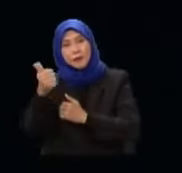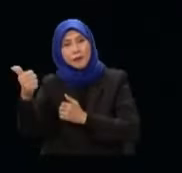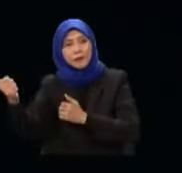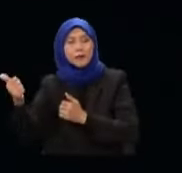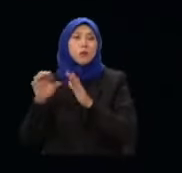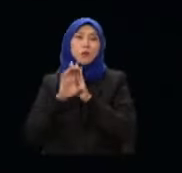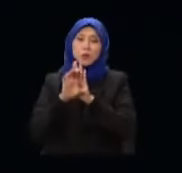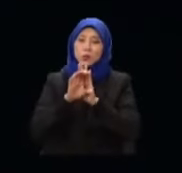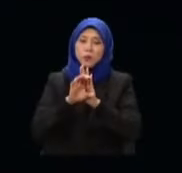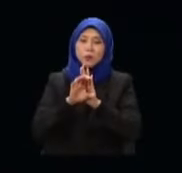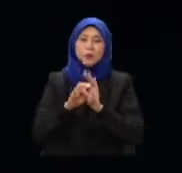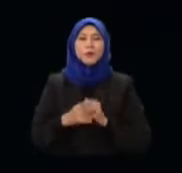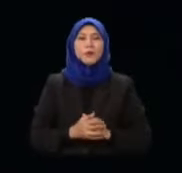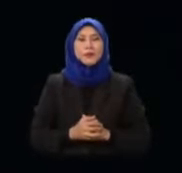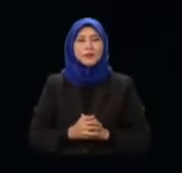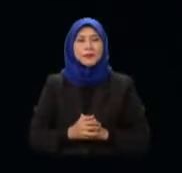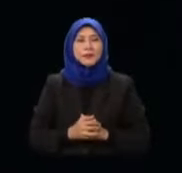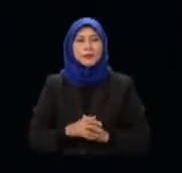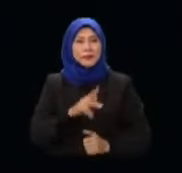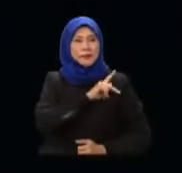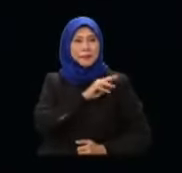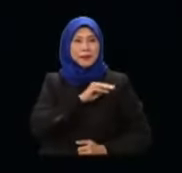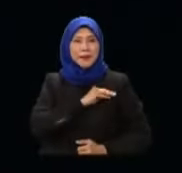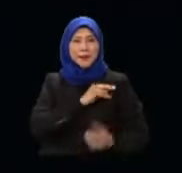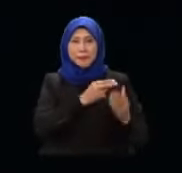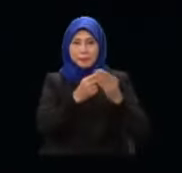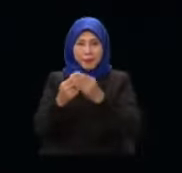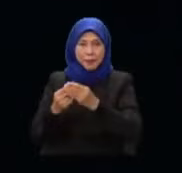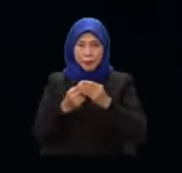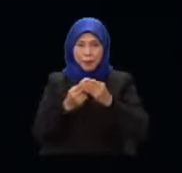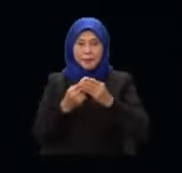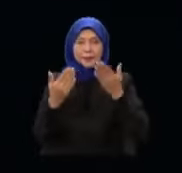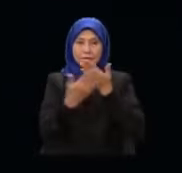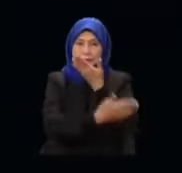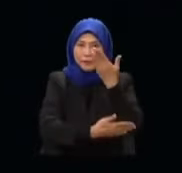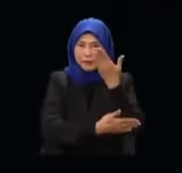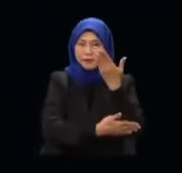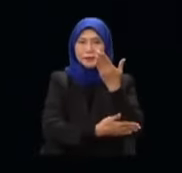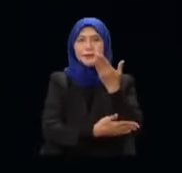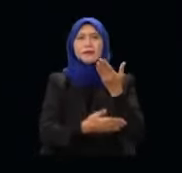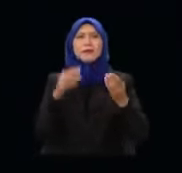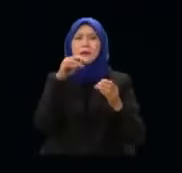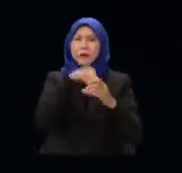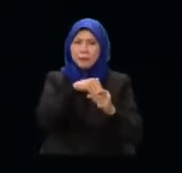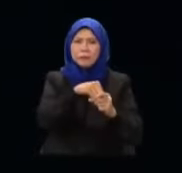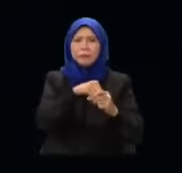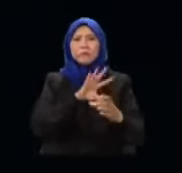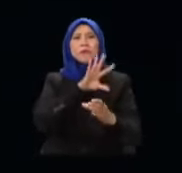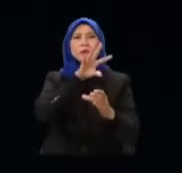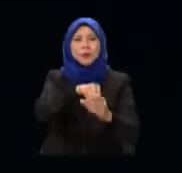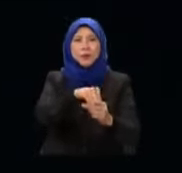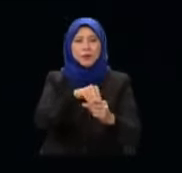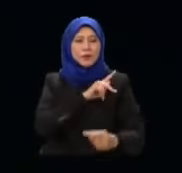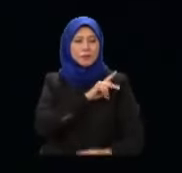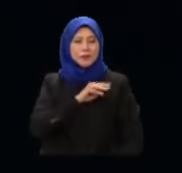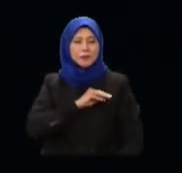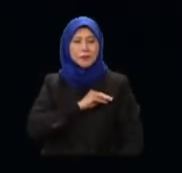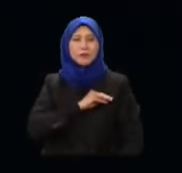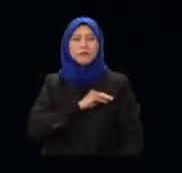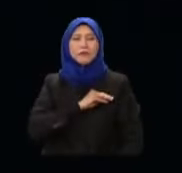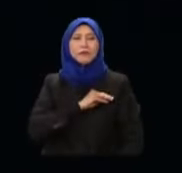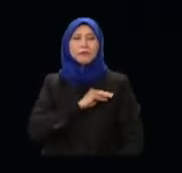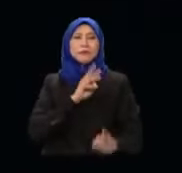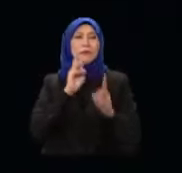eh contoh dulu Bila diletakkan Kementerian perpaduan negara dan pembangunan masyarakatnya dan sebagainya ada danau